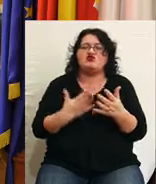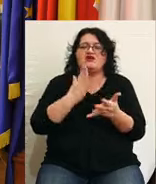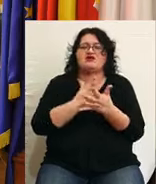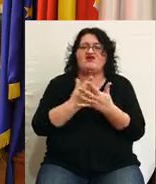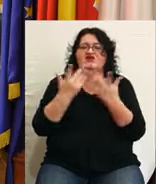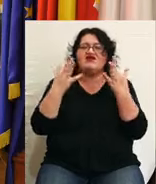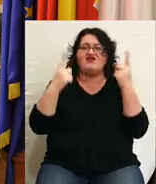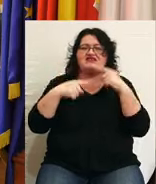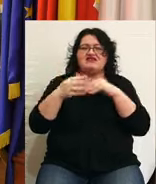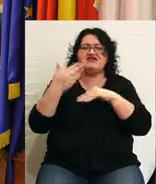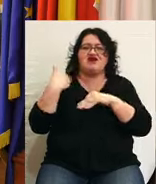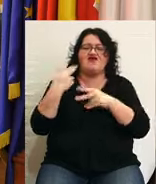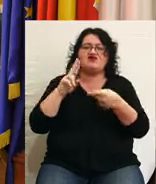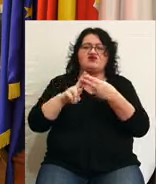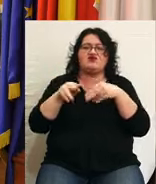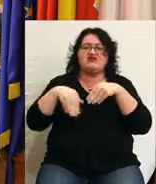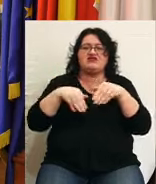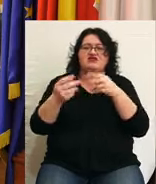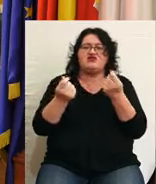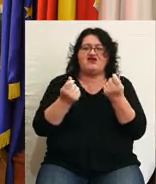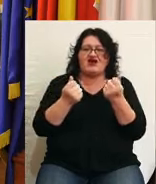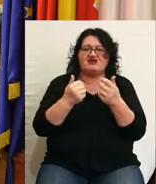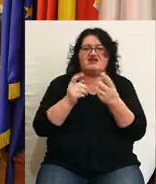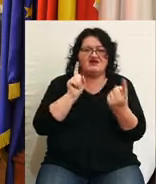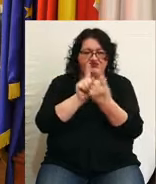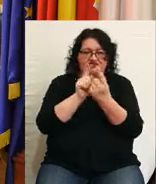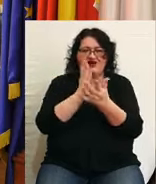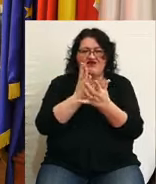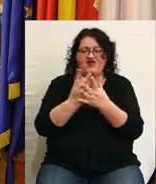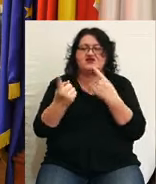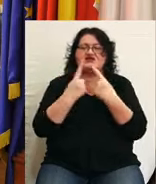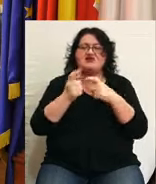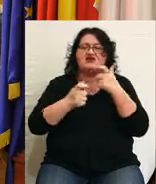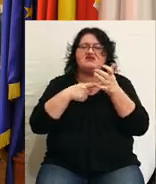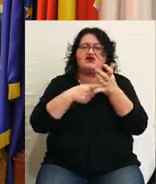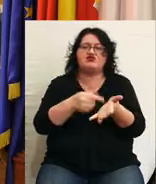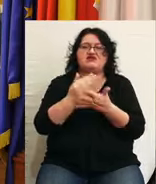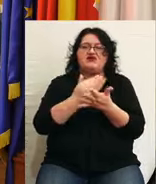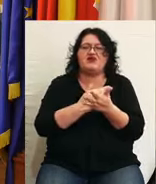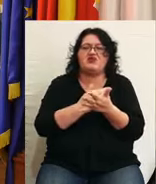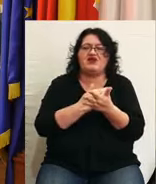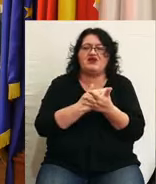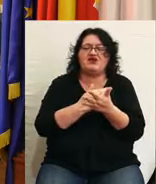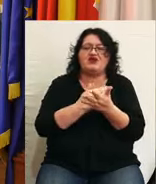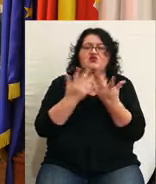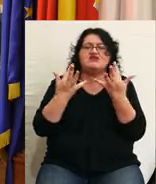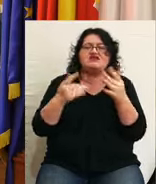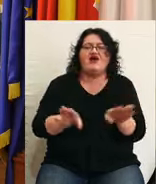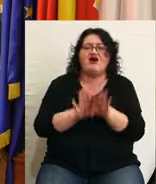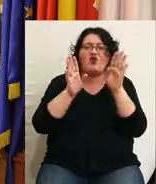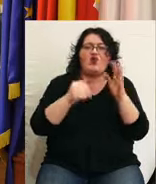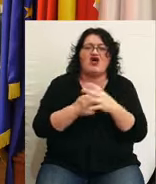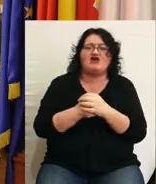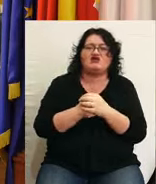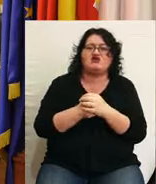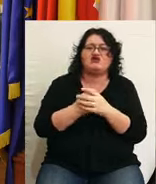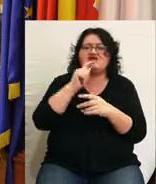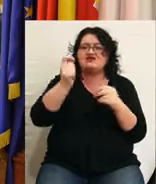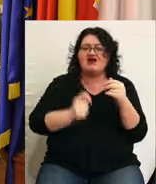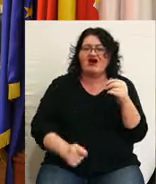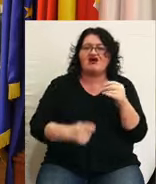acum câteva zile și o întâlnire cu ministrul finanțelor despre această problemă, încă cu câțiva colegi din